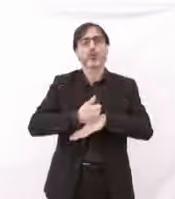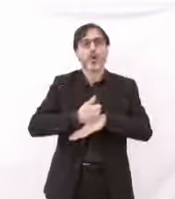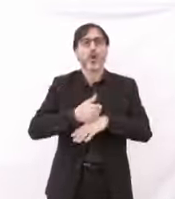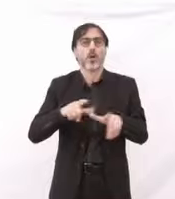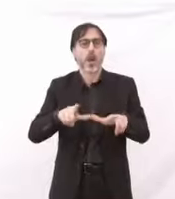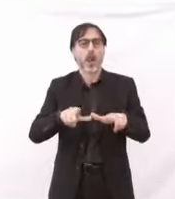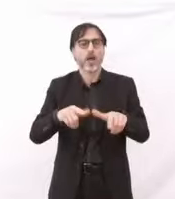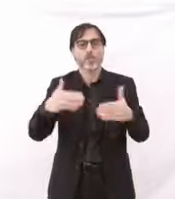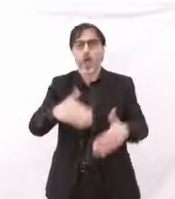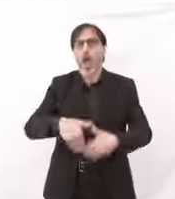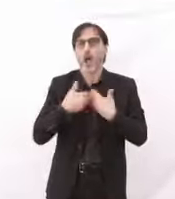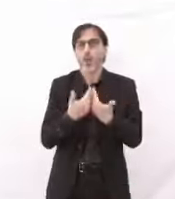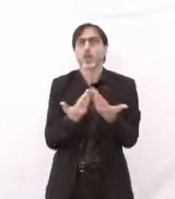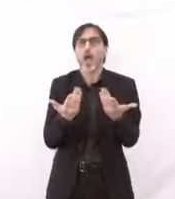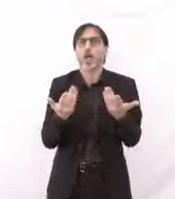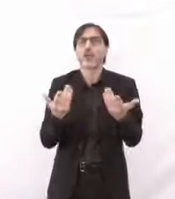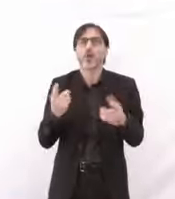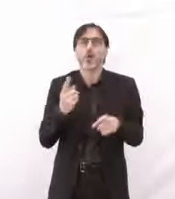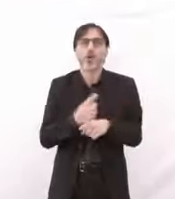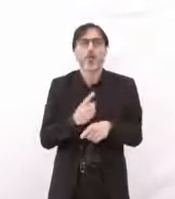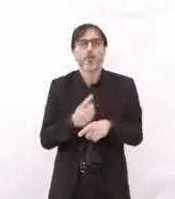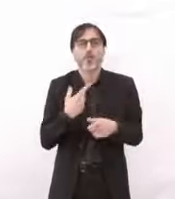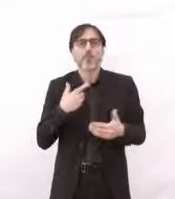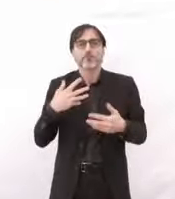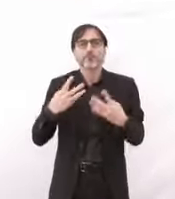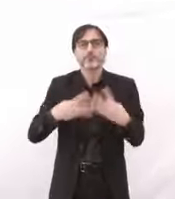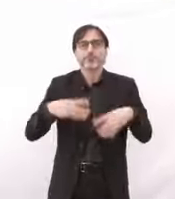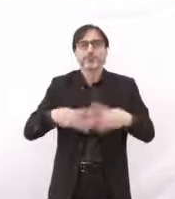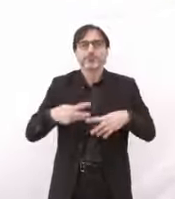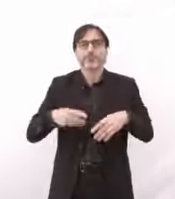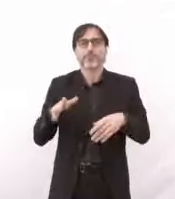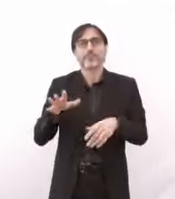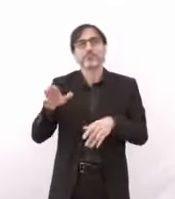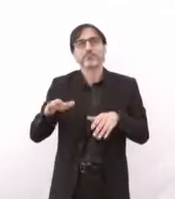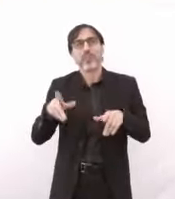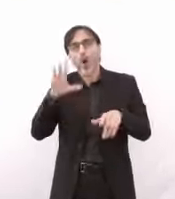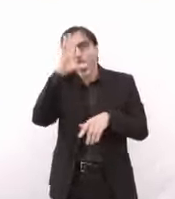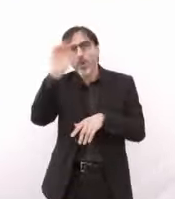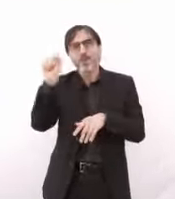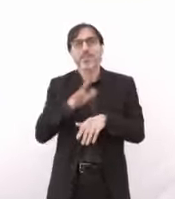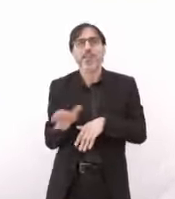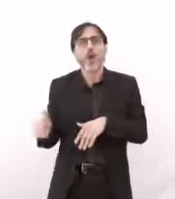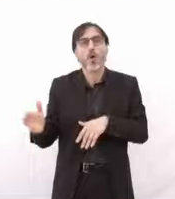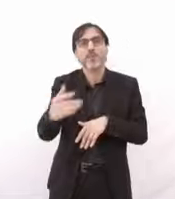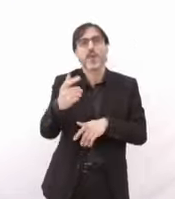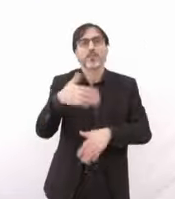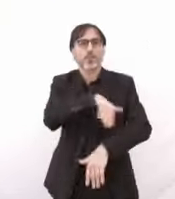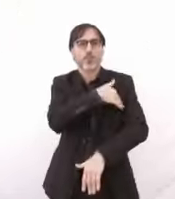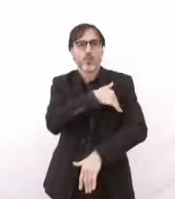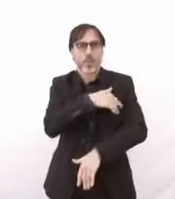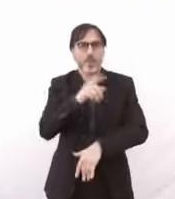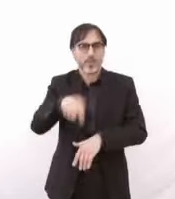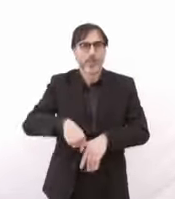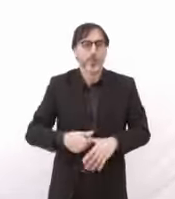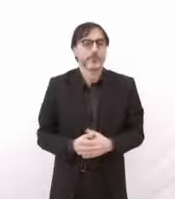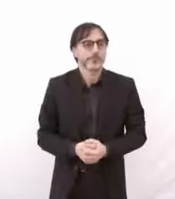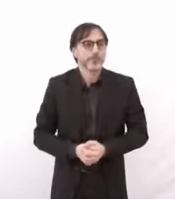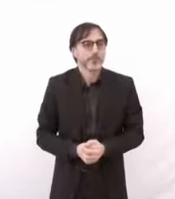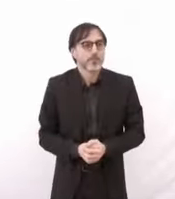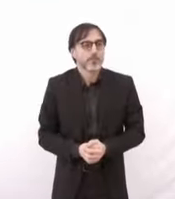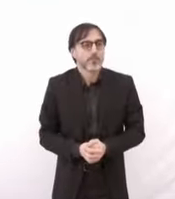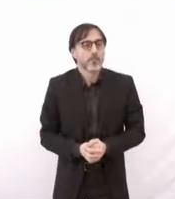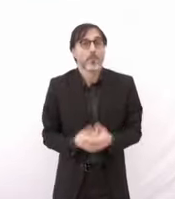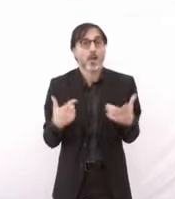aiutato a azionare insomma tutto un meccanismo di coinvolgimento degli studenti. Ma su questo